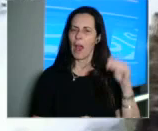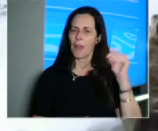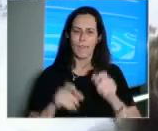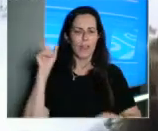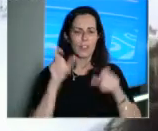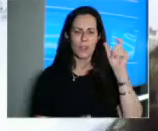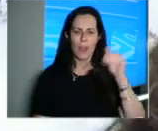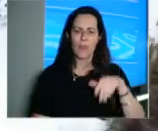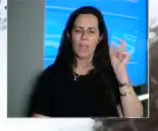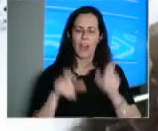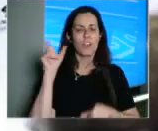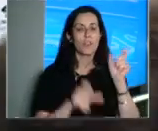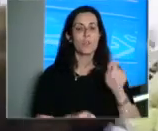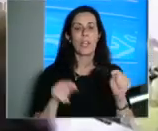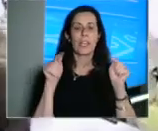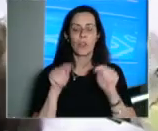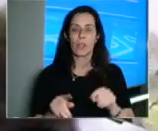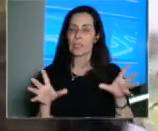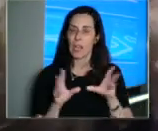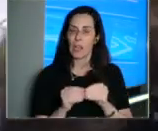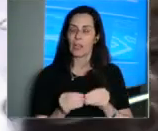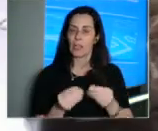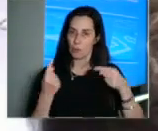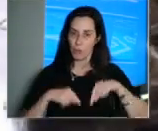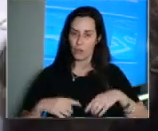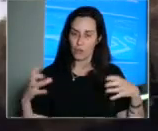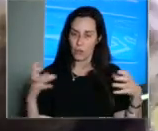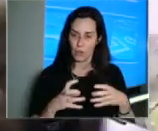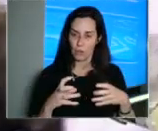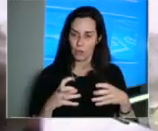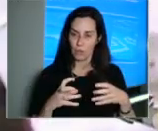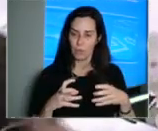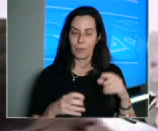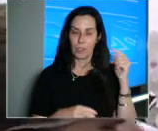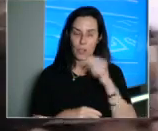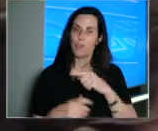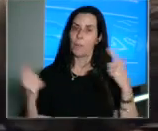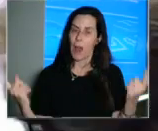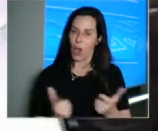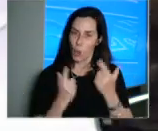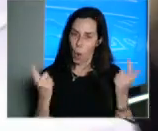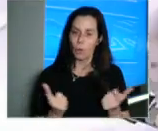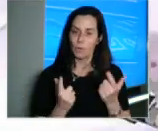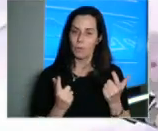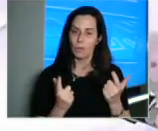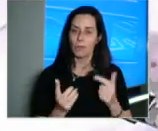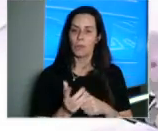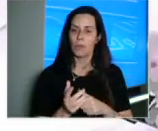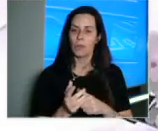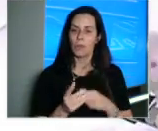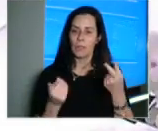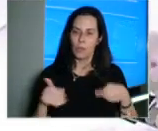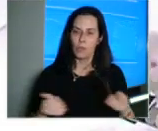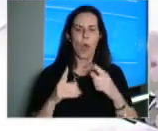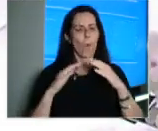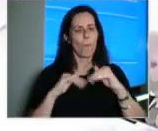אנשים, באמת אלפי אנשים שהגיעו יחד עם יושב ראש התנועה, תנועת ש"ס, לשמה, לחגור כמובן בזמורת,